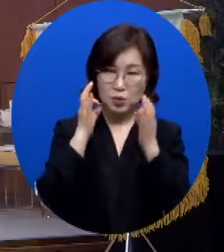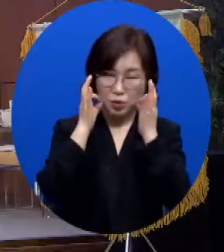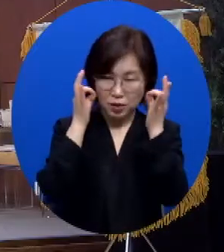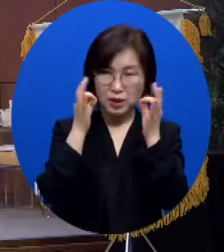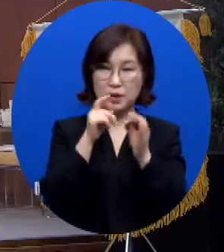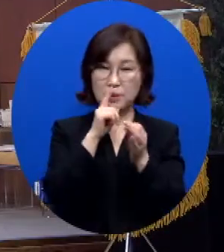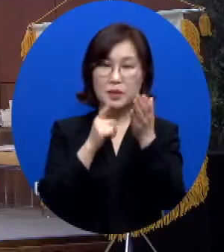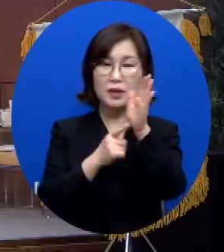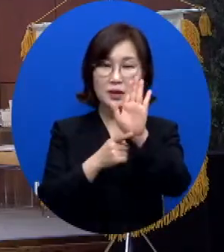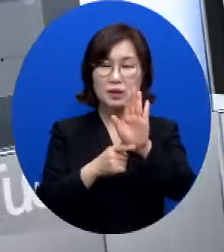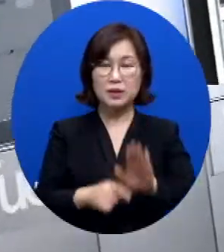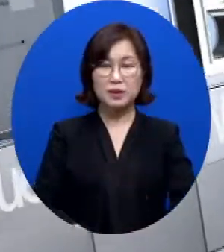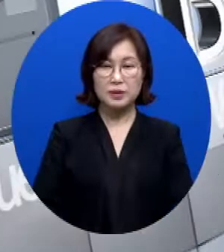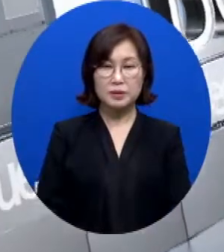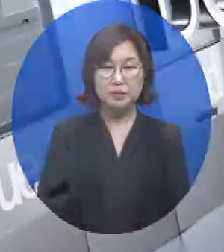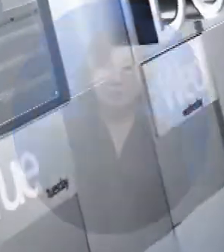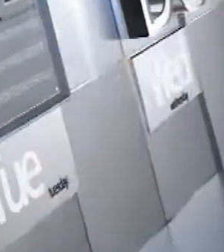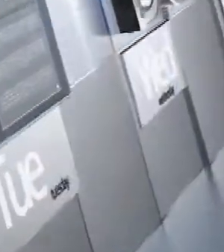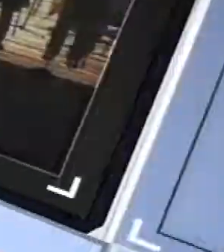말했습니다.